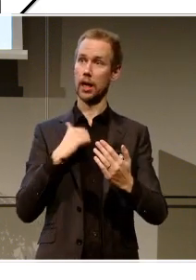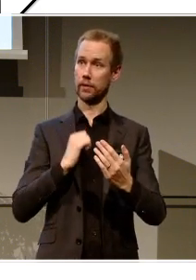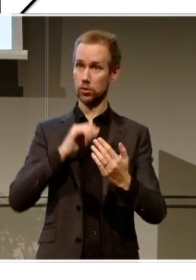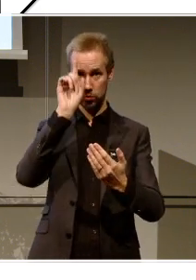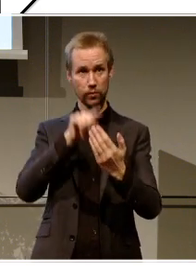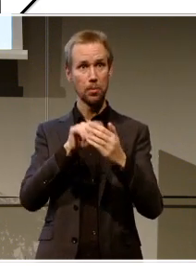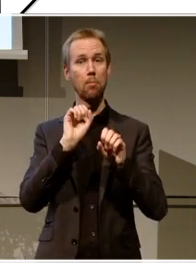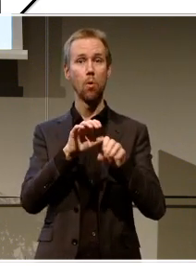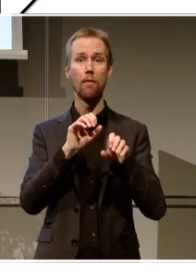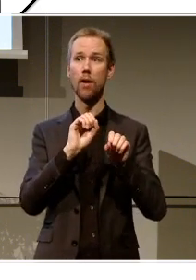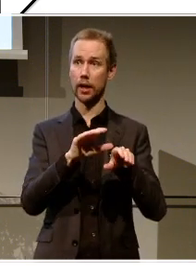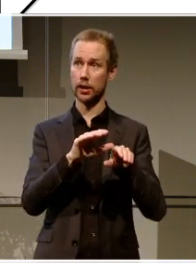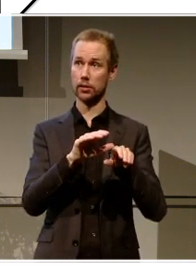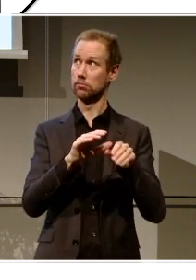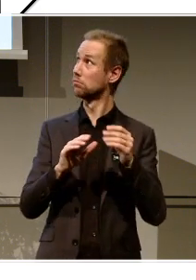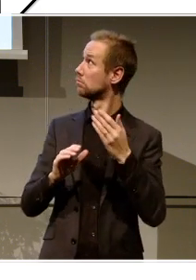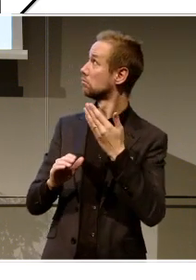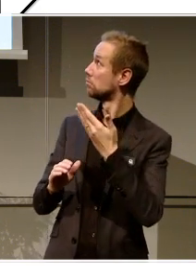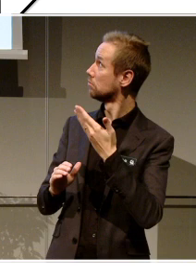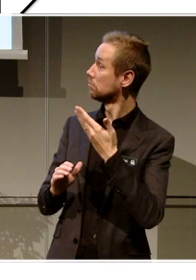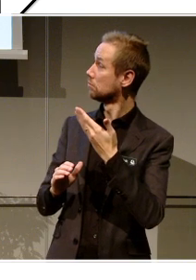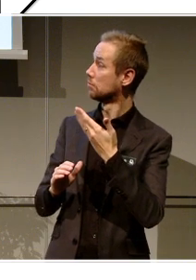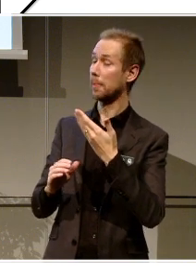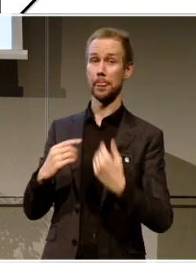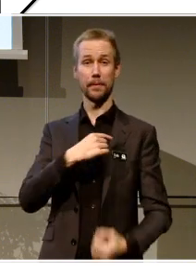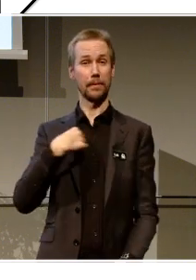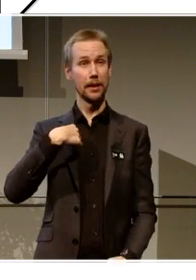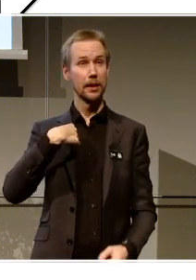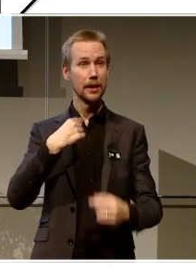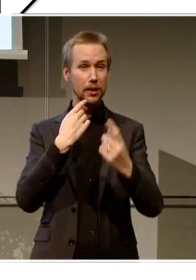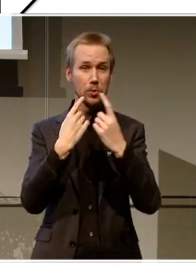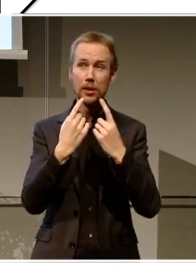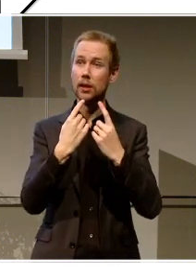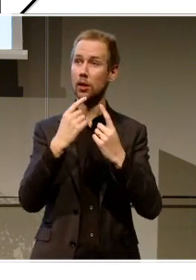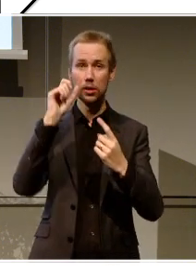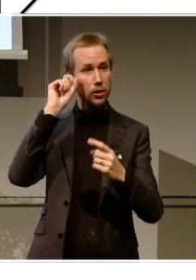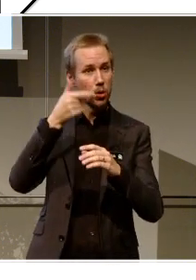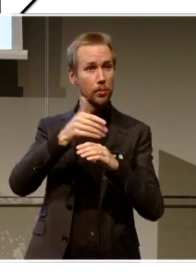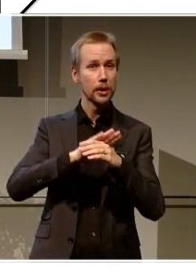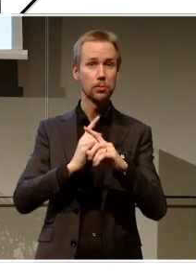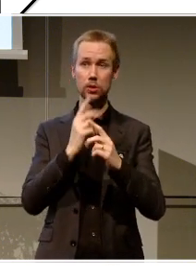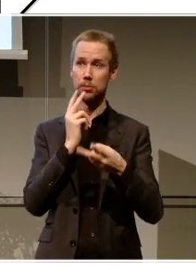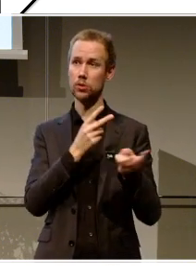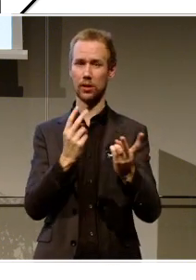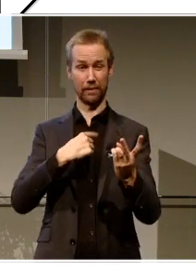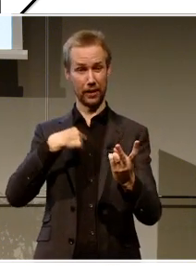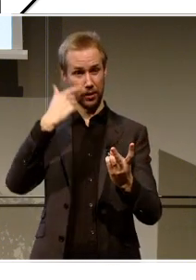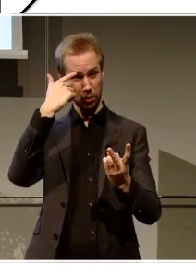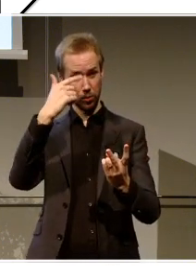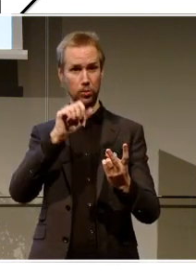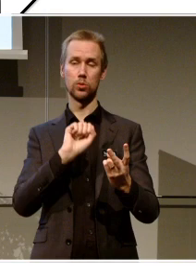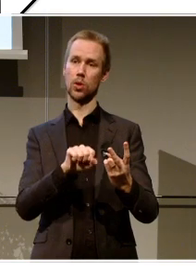Väldigt ofta är det här vi hamnar när vi pratar digital kompetens och demokrati. Alltså vi tror att vi ska ha en påverkan